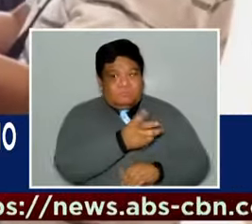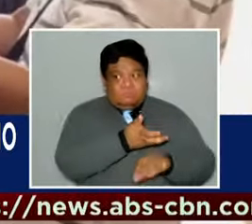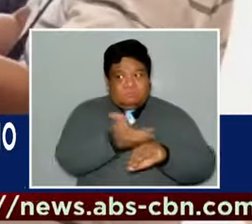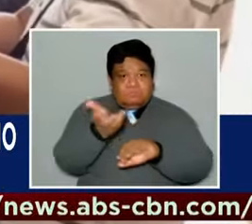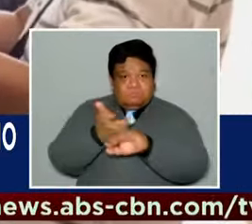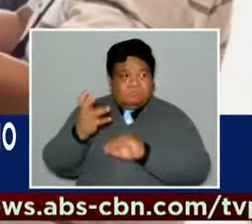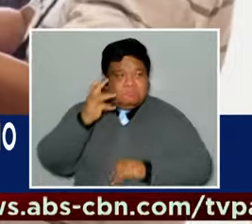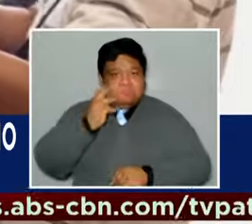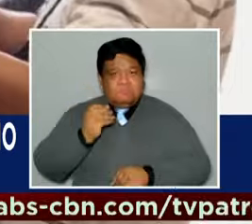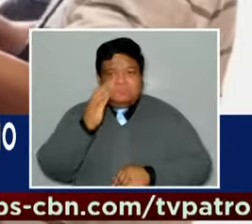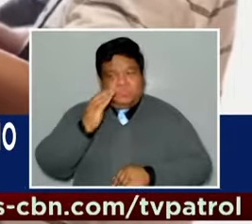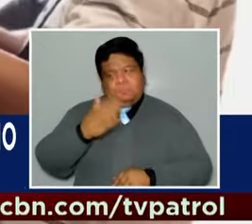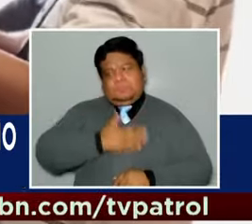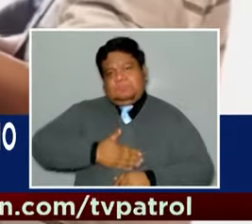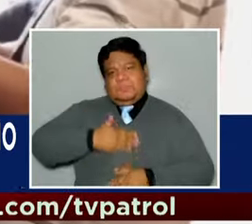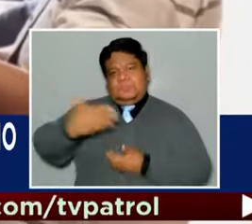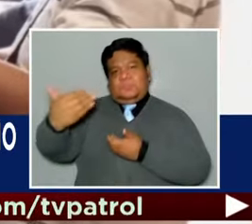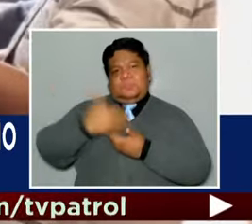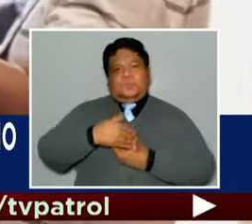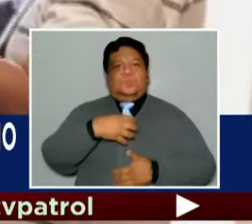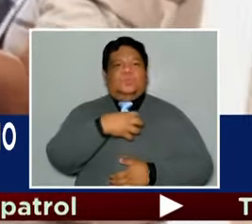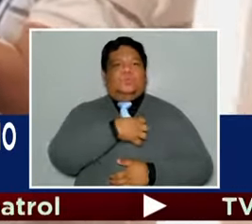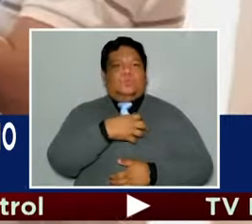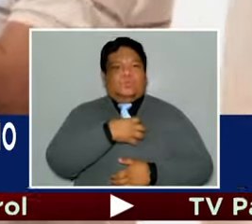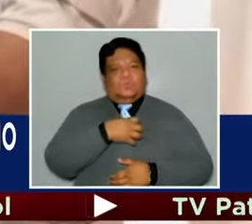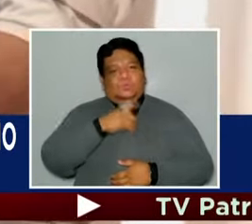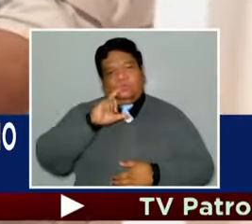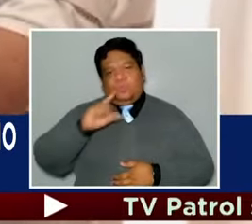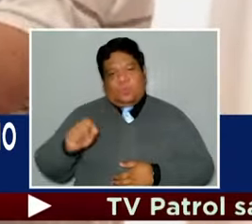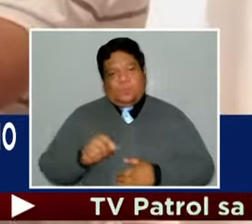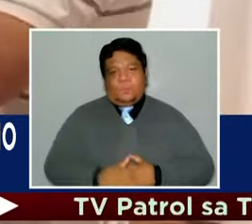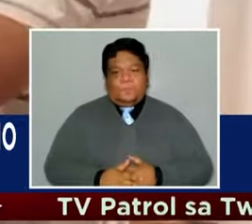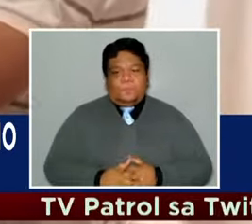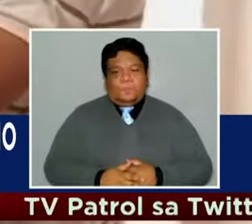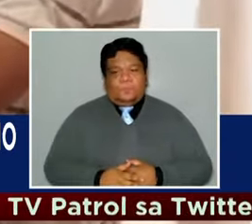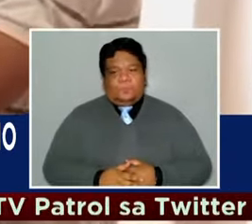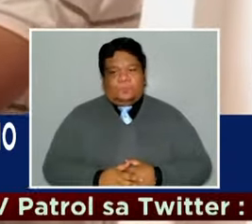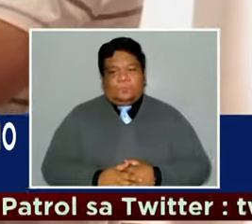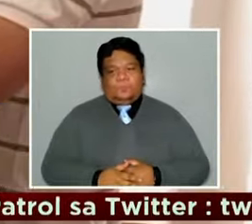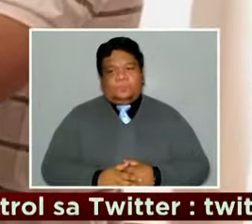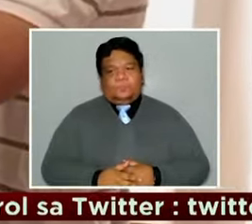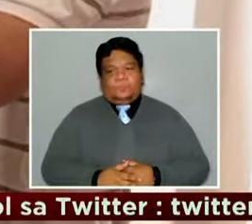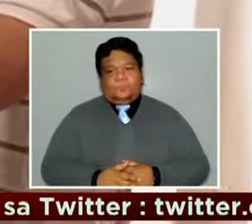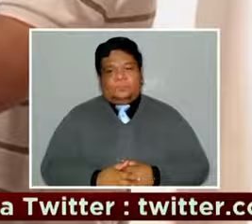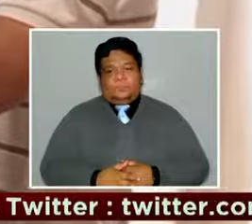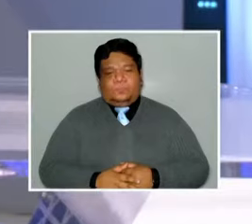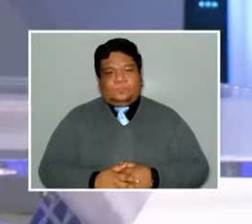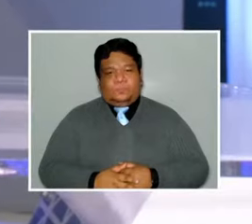sa kanilang tanggapan. Zia Nambrosio, ABS-CBN News.